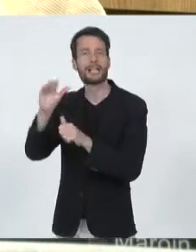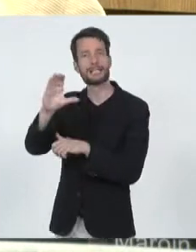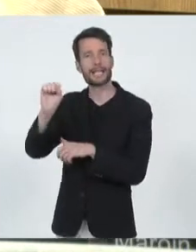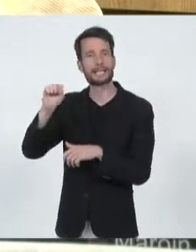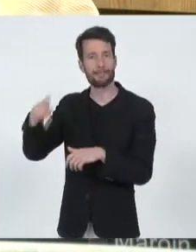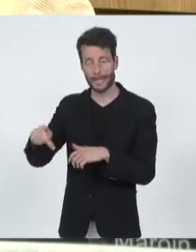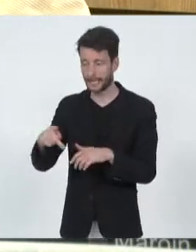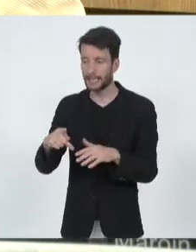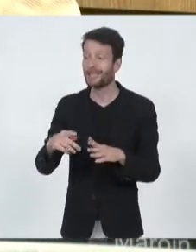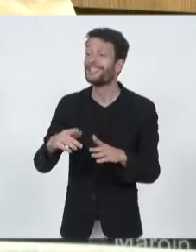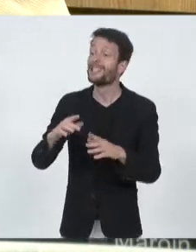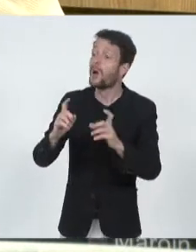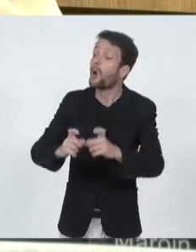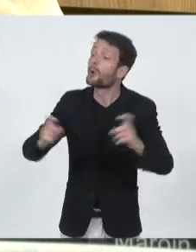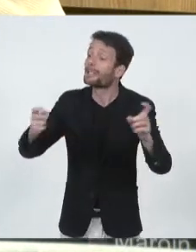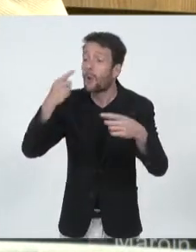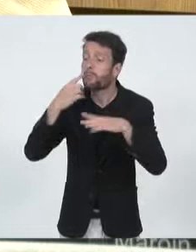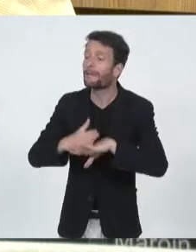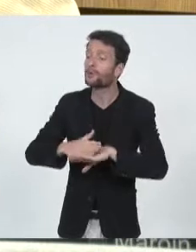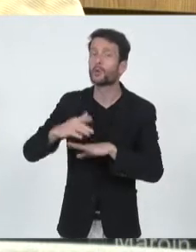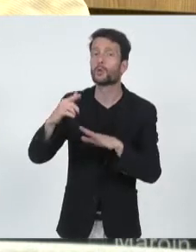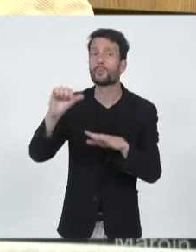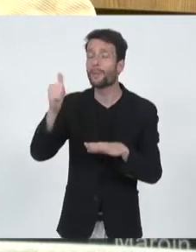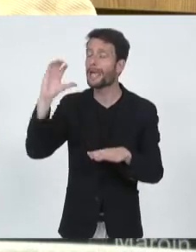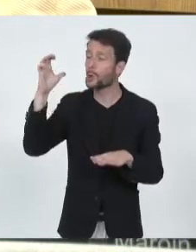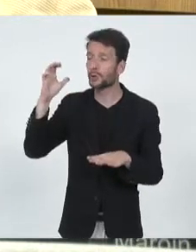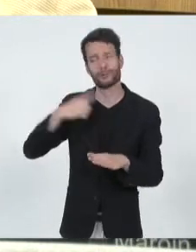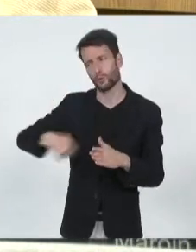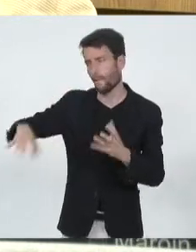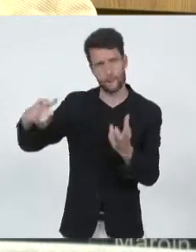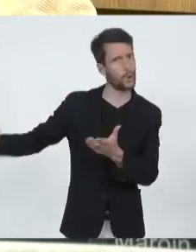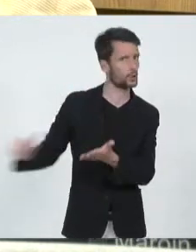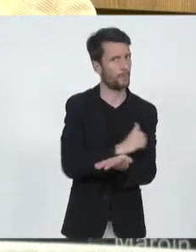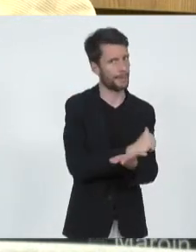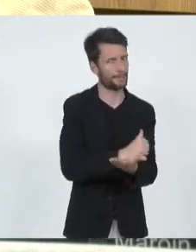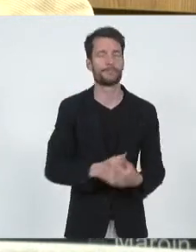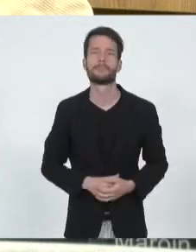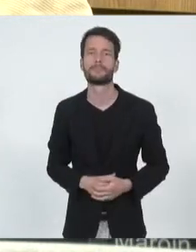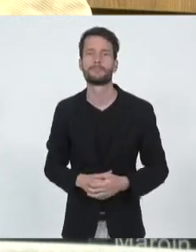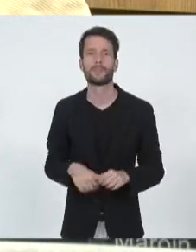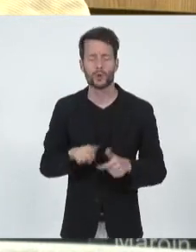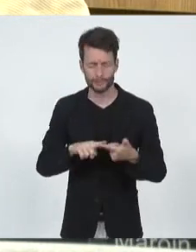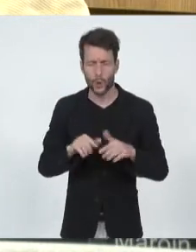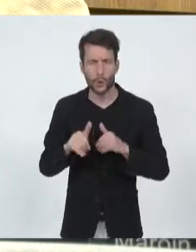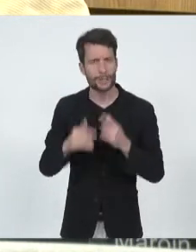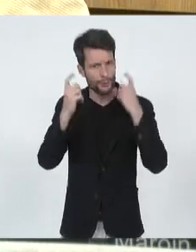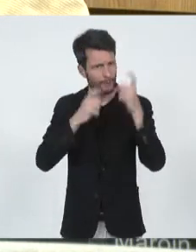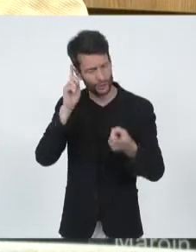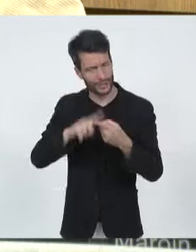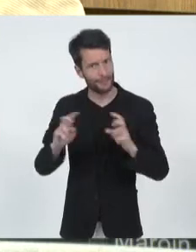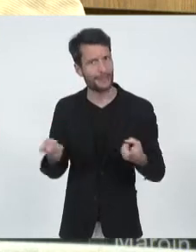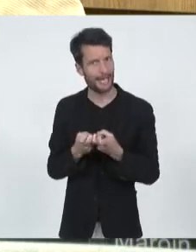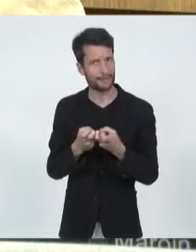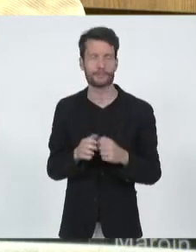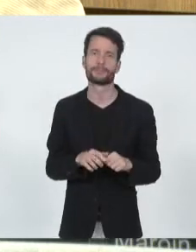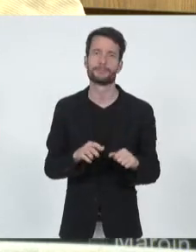de l'augmentation prévue au 1er août sur les titres occasionnels et abonnements. La poursuite et l'amplification de la réflexion sur la politique tarifaire, le maillage